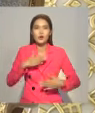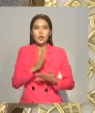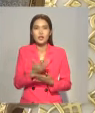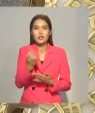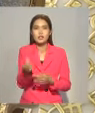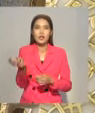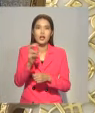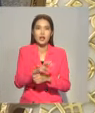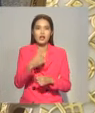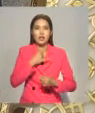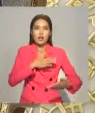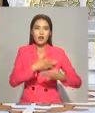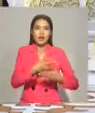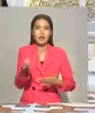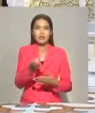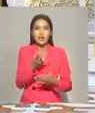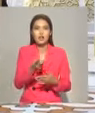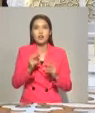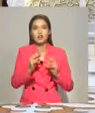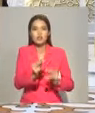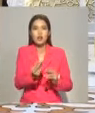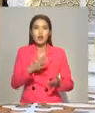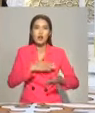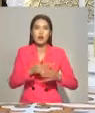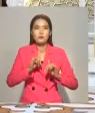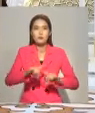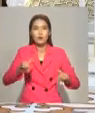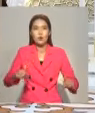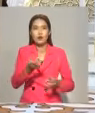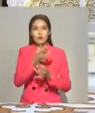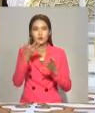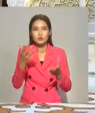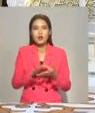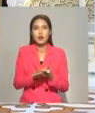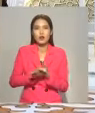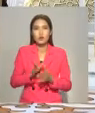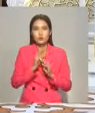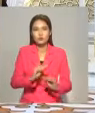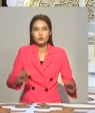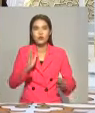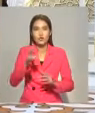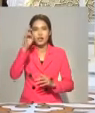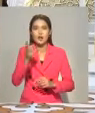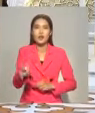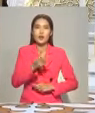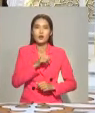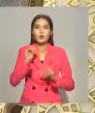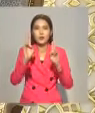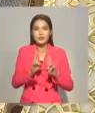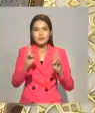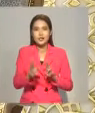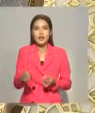бауырлас елдеріміз арасындағы шынай достық қарым-қатынасты одан әрі нығайту тұрғысынан зор маңызға ие. Елдеріміз арасындағы стратегиялық